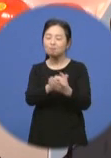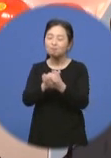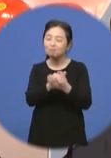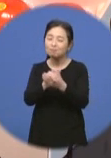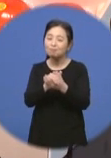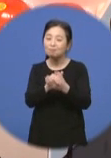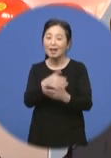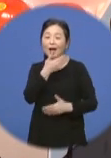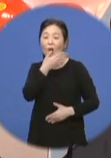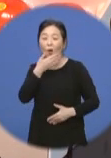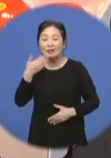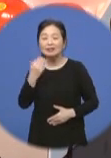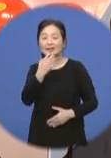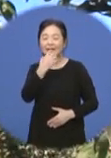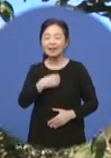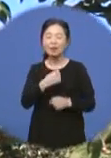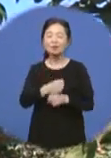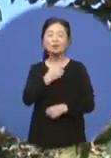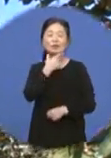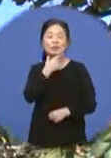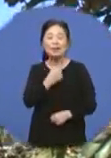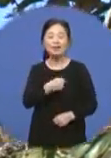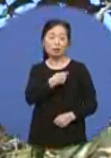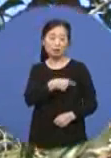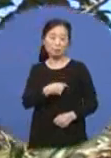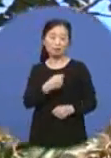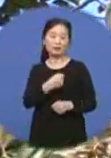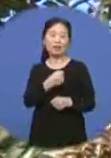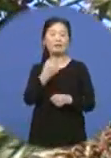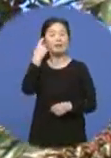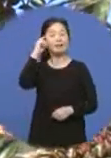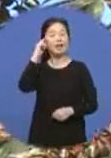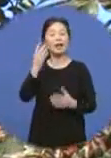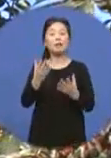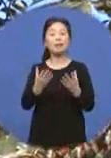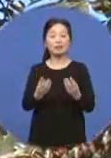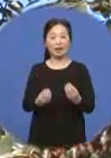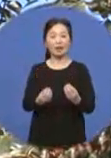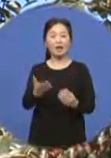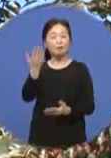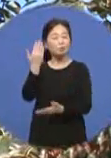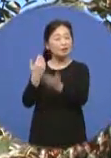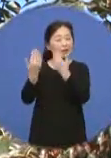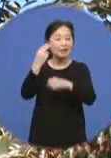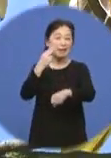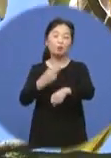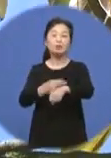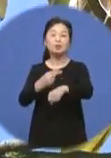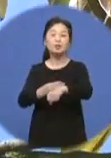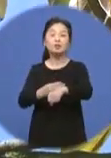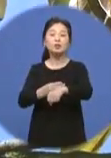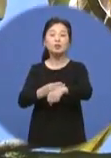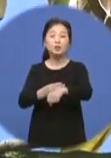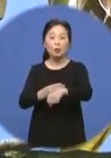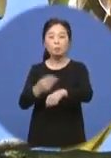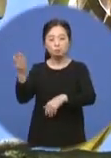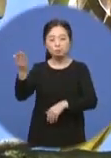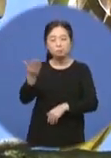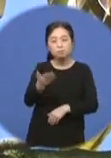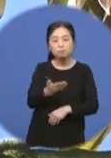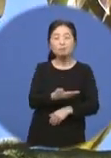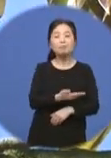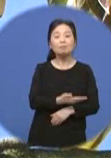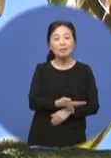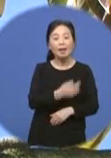という思いからつけました。手間を惜しまず、昔ながらの技術を継承して美味しい柿を作っています